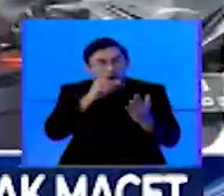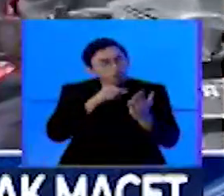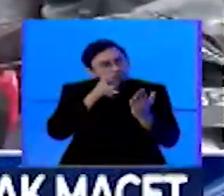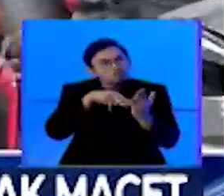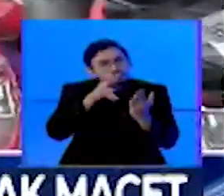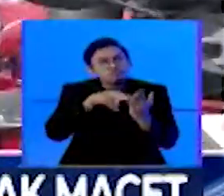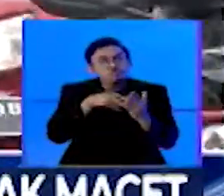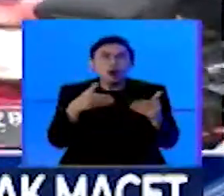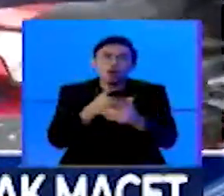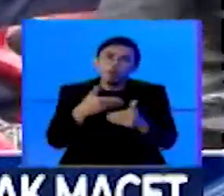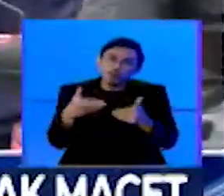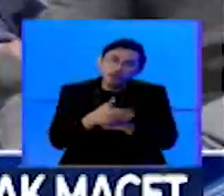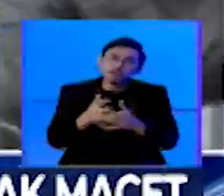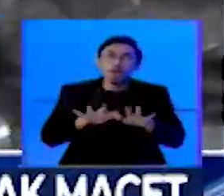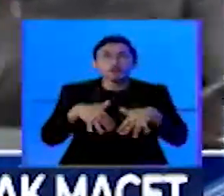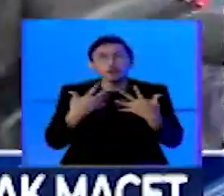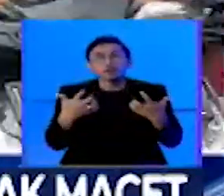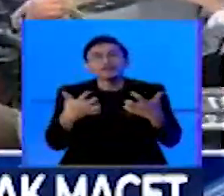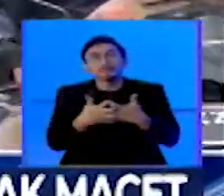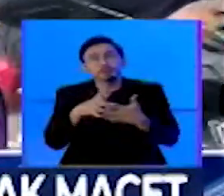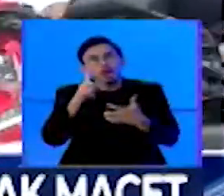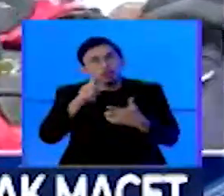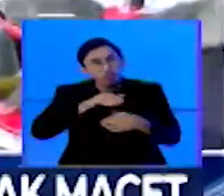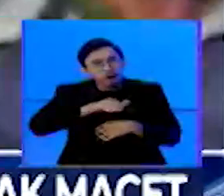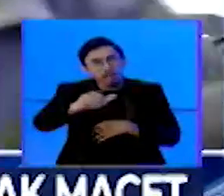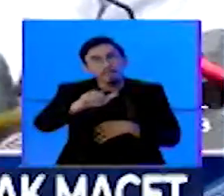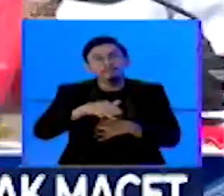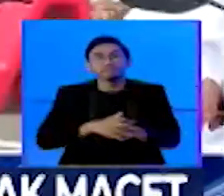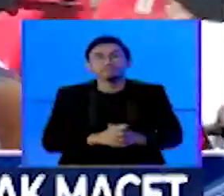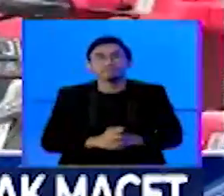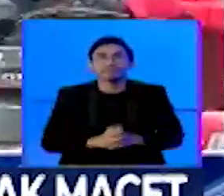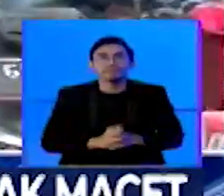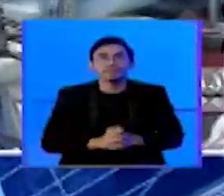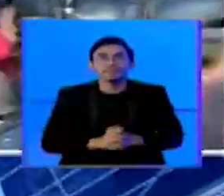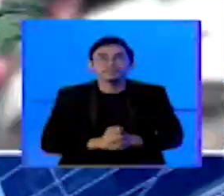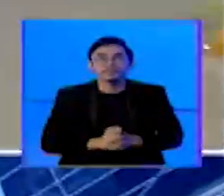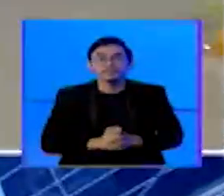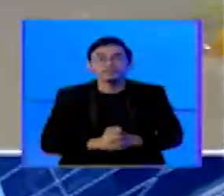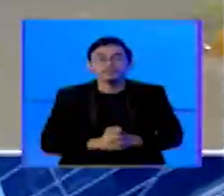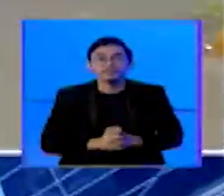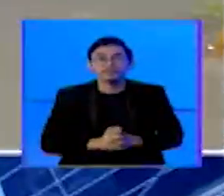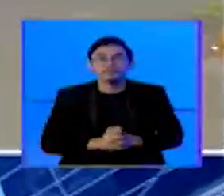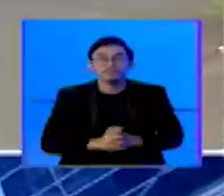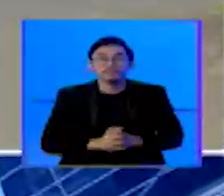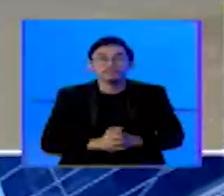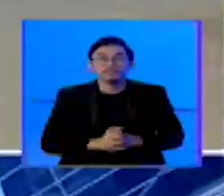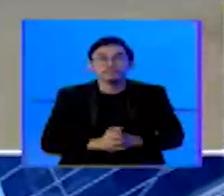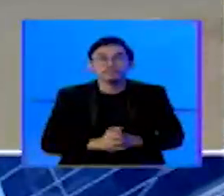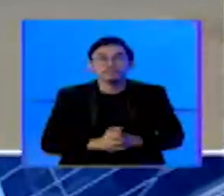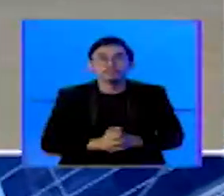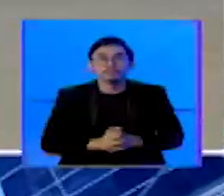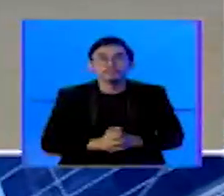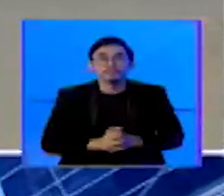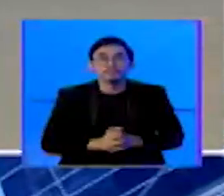dan pemberlakuan sistem satu arah agar mereka tidak terjebak dalam kemacetan. Dan selain itu, masyarakat dihimbau untuk